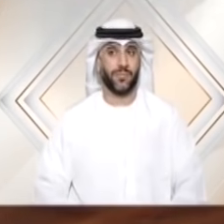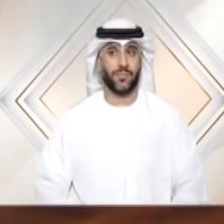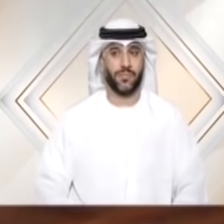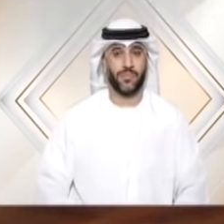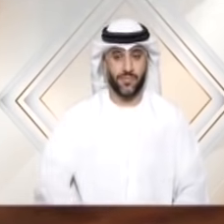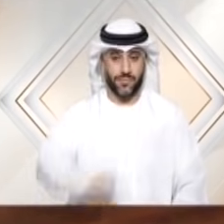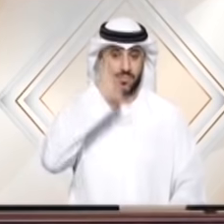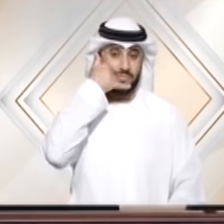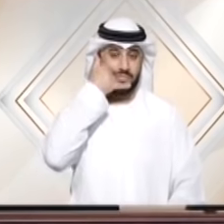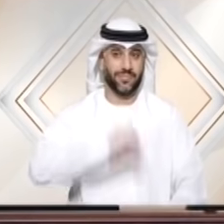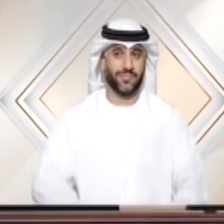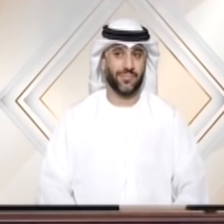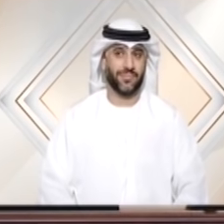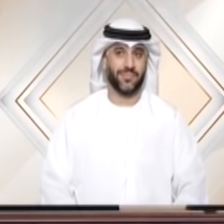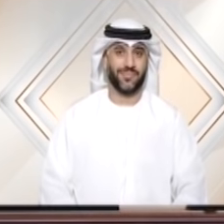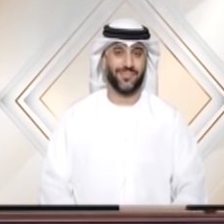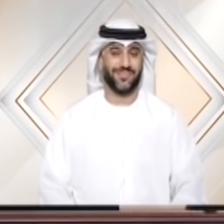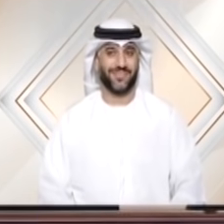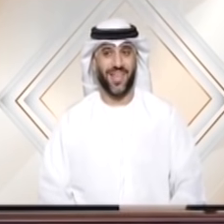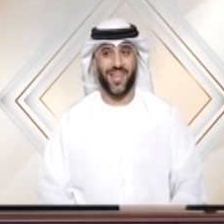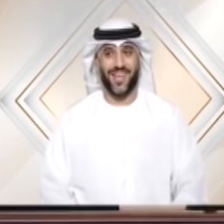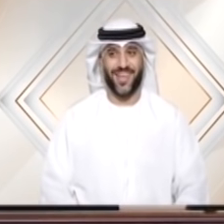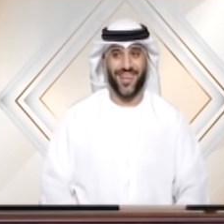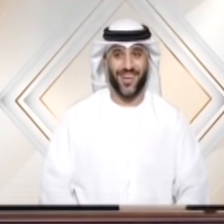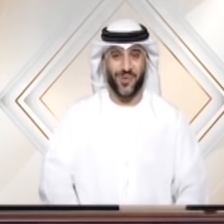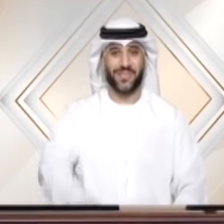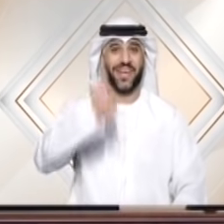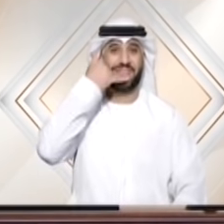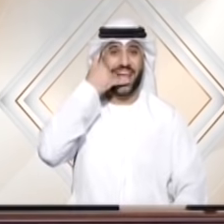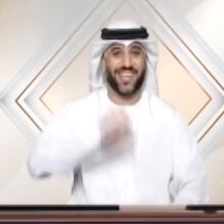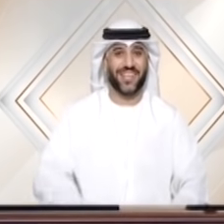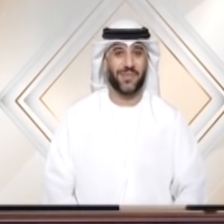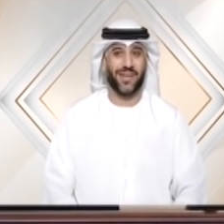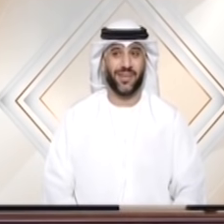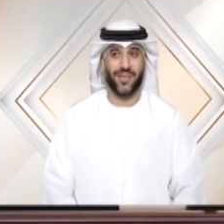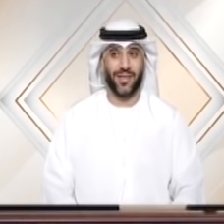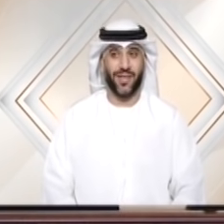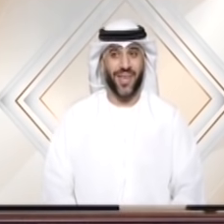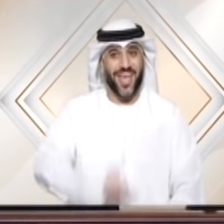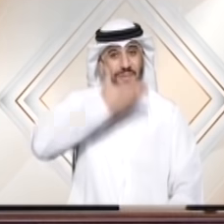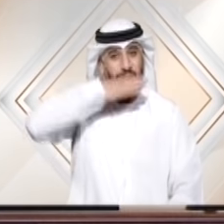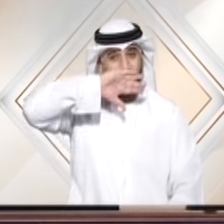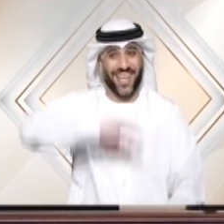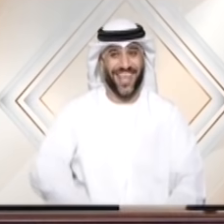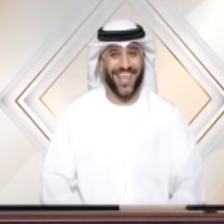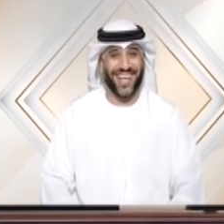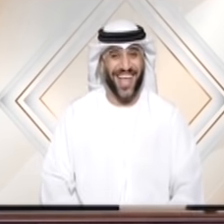ذكرني والله العظيم، أوف، وحنا أول ما أول ما التزمنا لازم الحمد لله ما